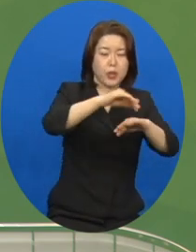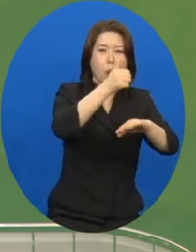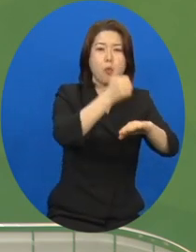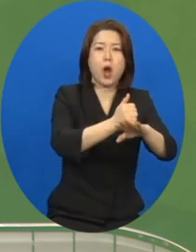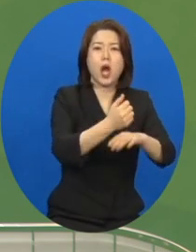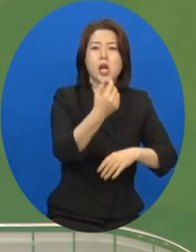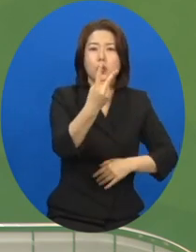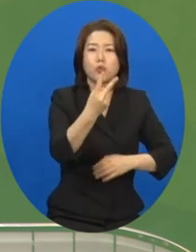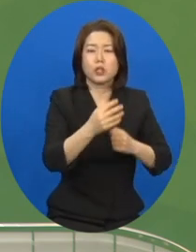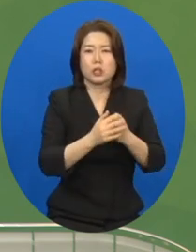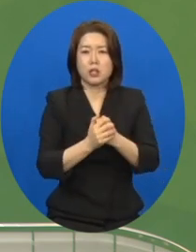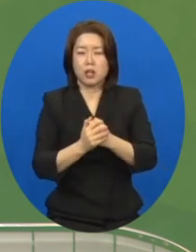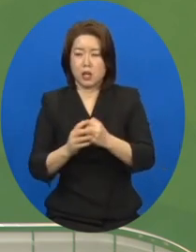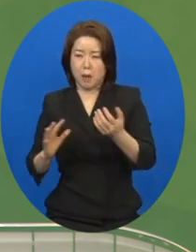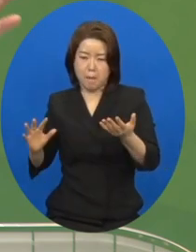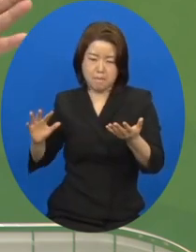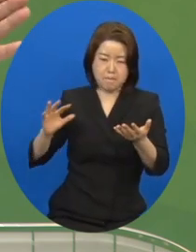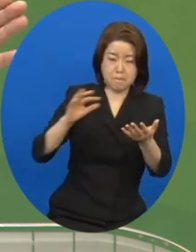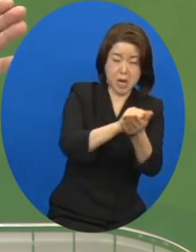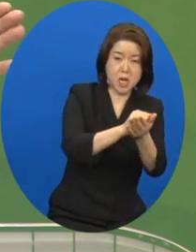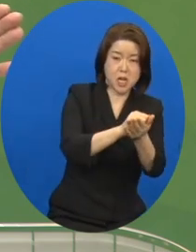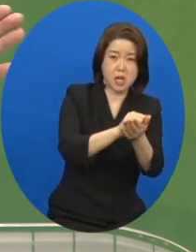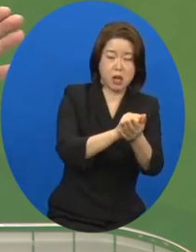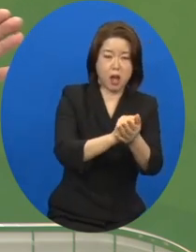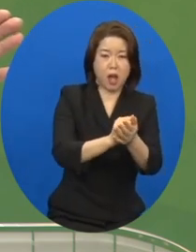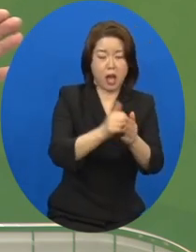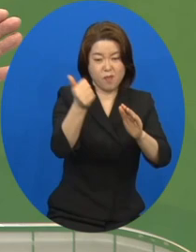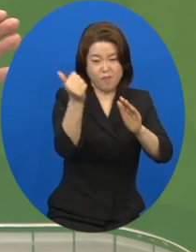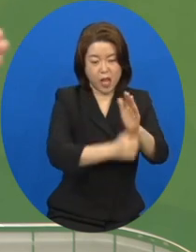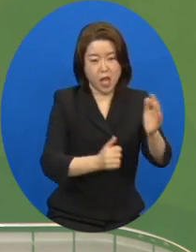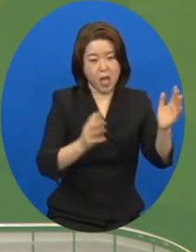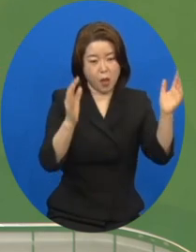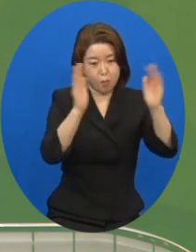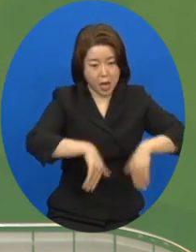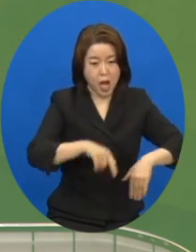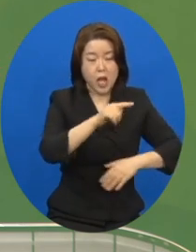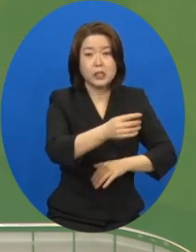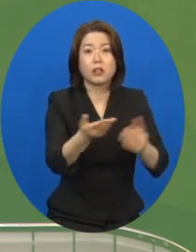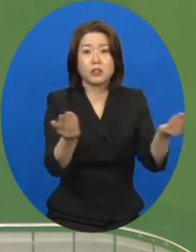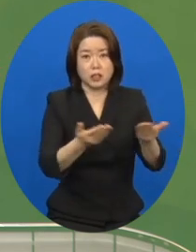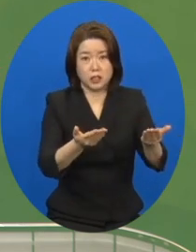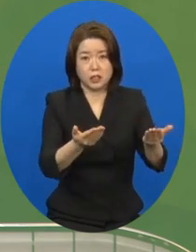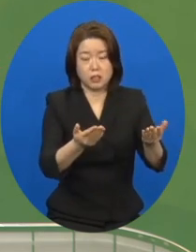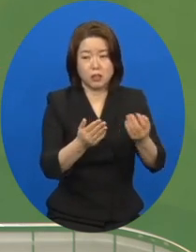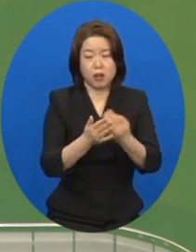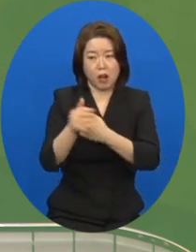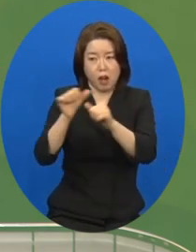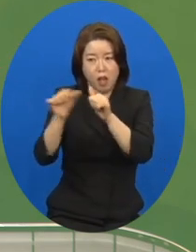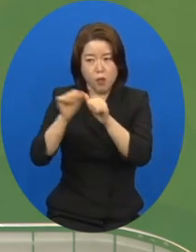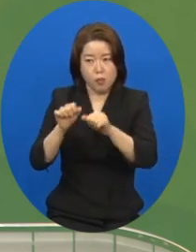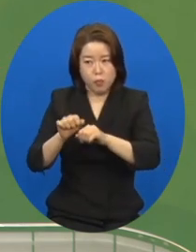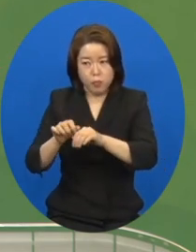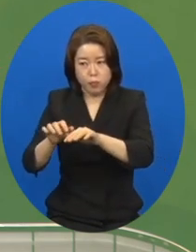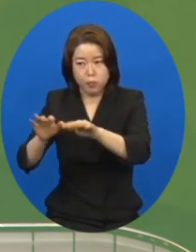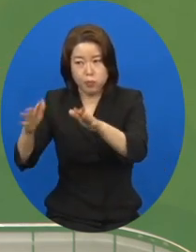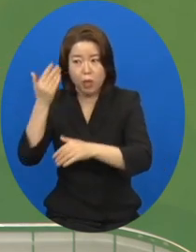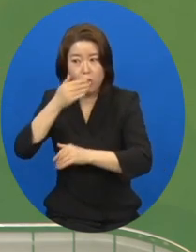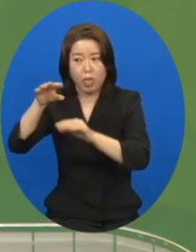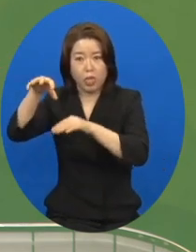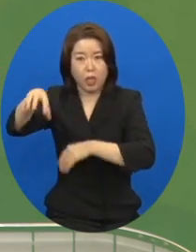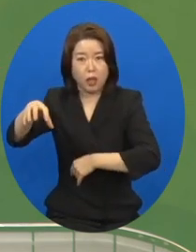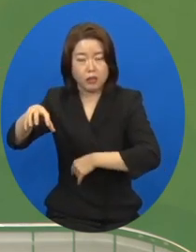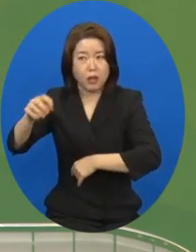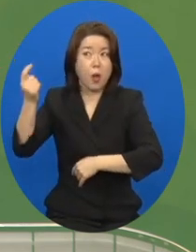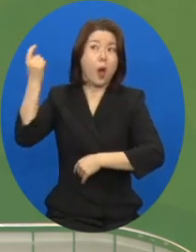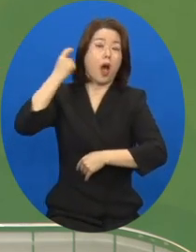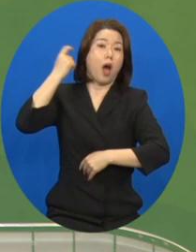왕이 속절없이 전멸당한 일, 그런 소문들이 가나안 땅에 들려온 거예요. 그